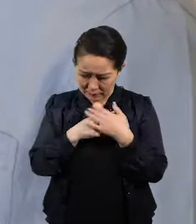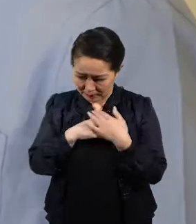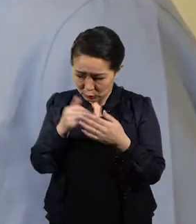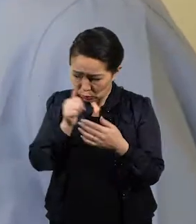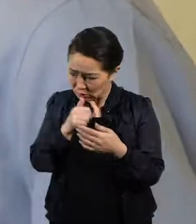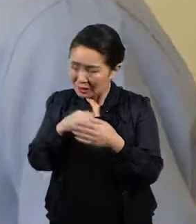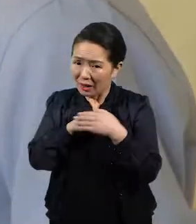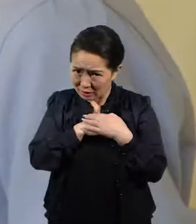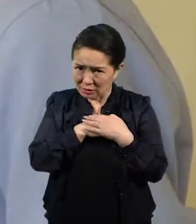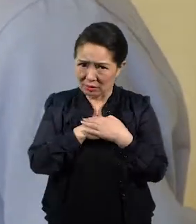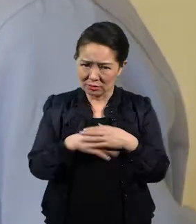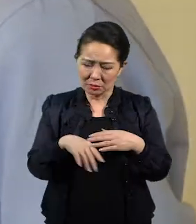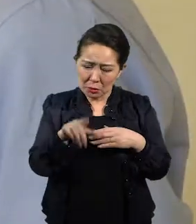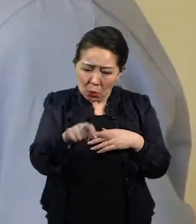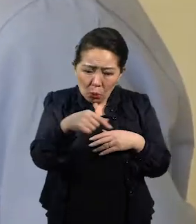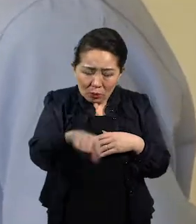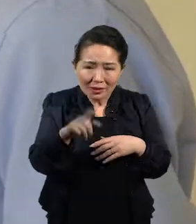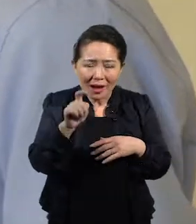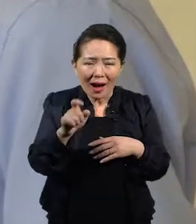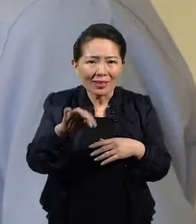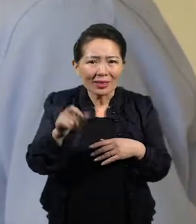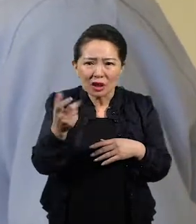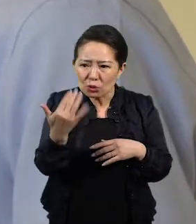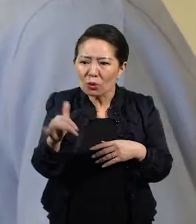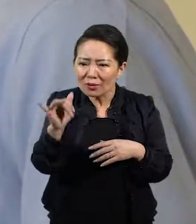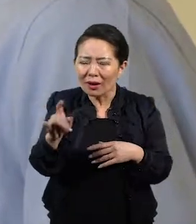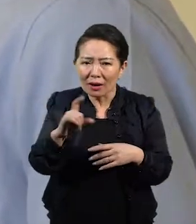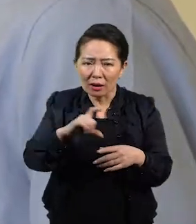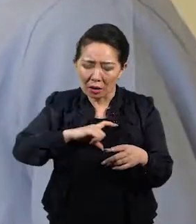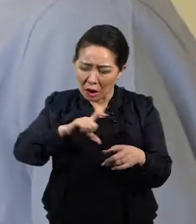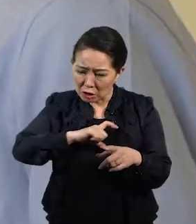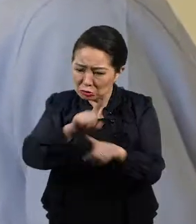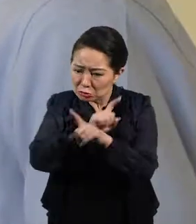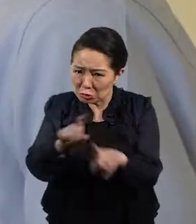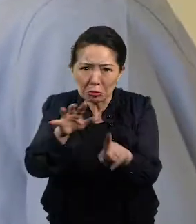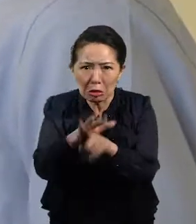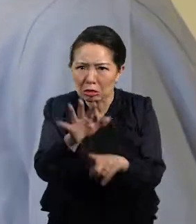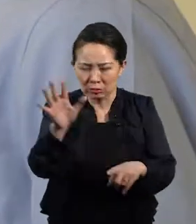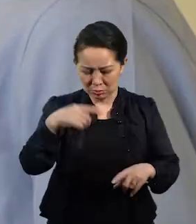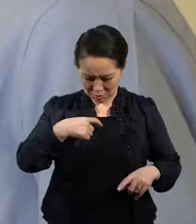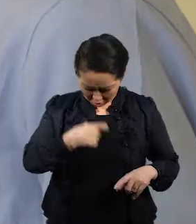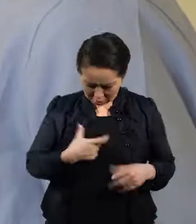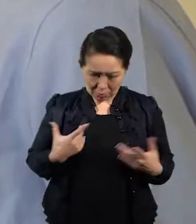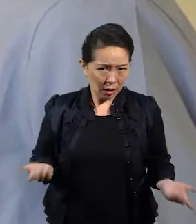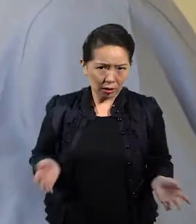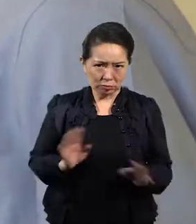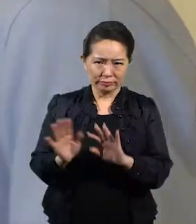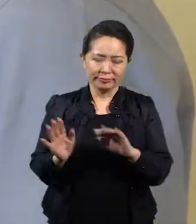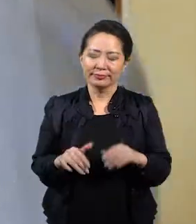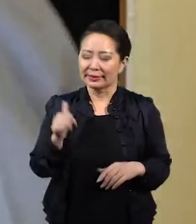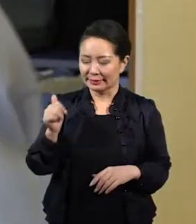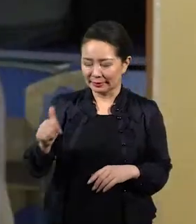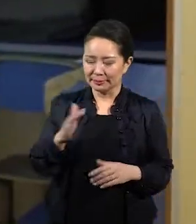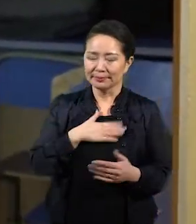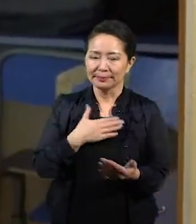байхад эрхийг зөрчих хууль ёсны эрх бол бидэрт байхгүй байх нэ тий. За сайн байна,